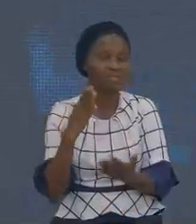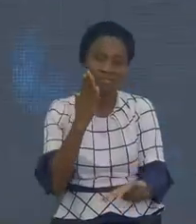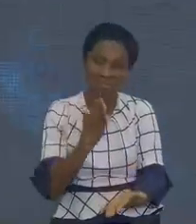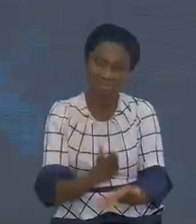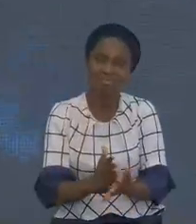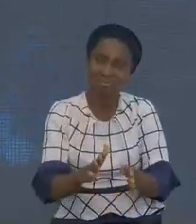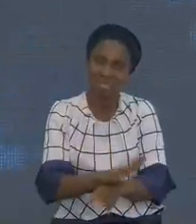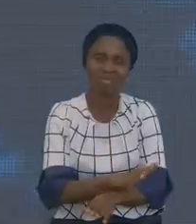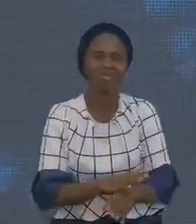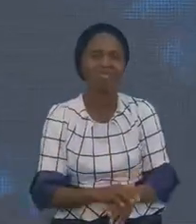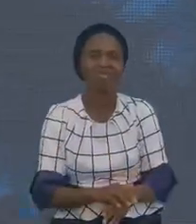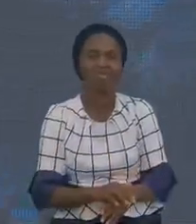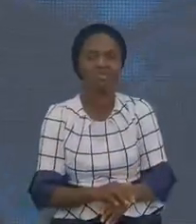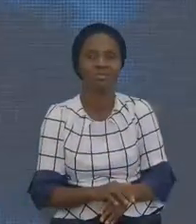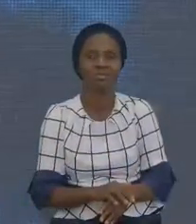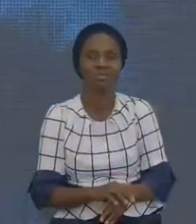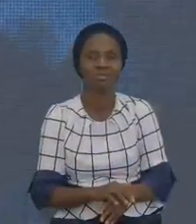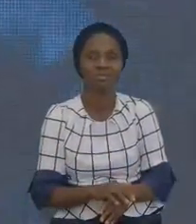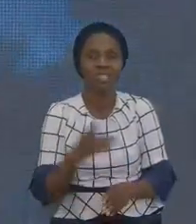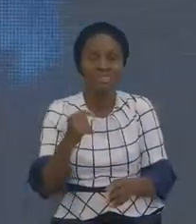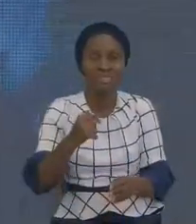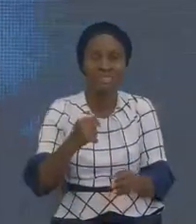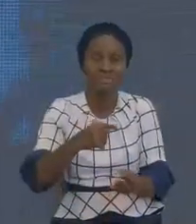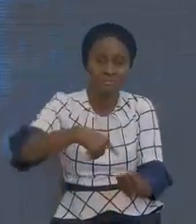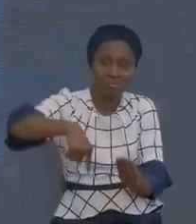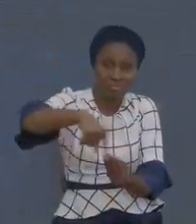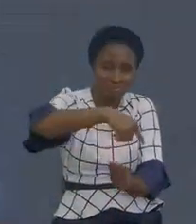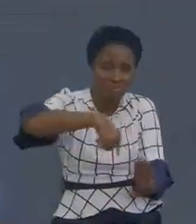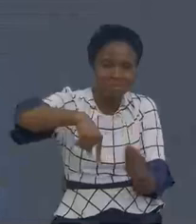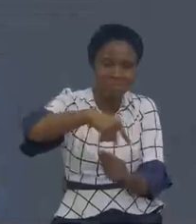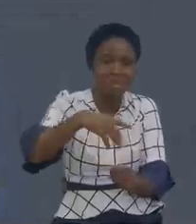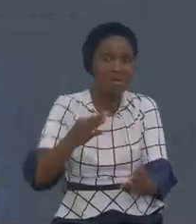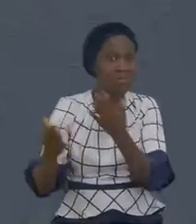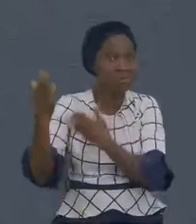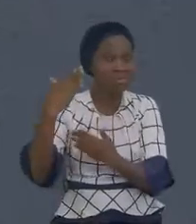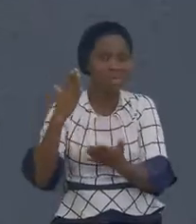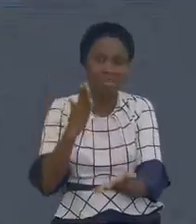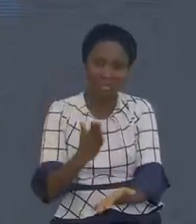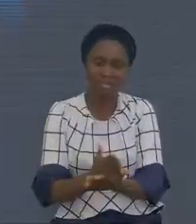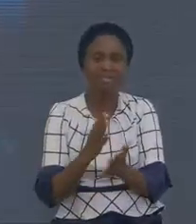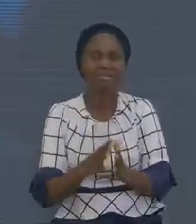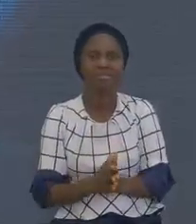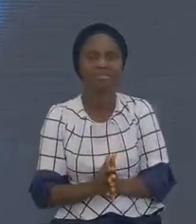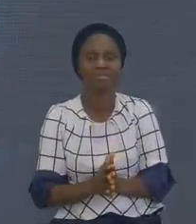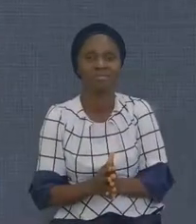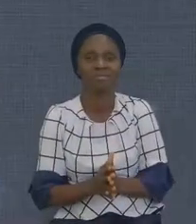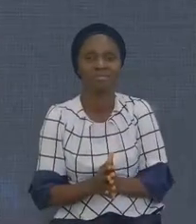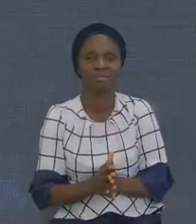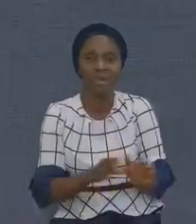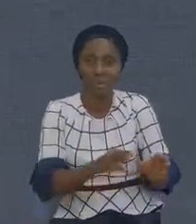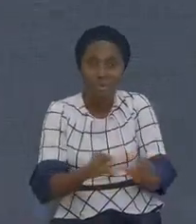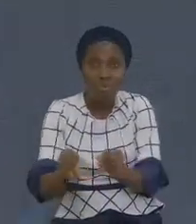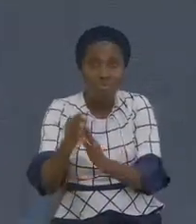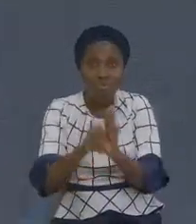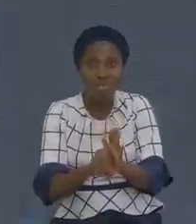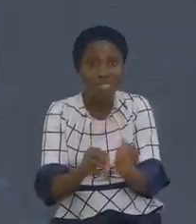La vie où on tourne en rond du passé, c'est assez. Le mouvement sans le progrès, c'est assez.